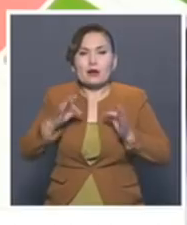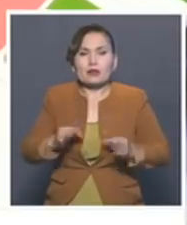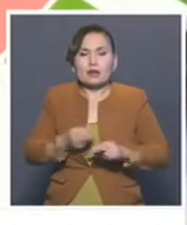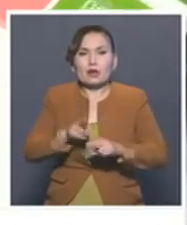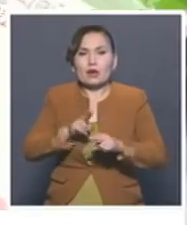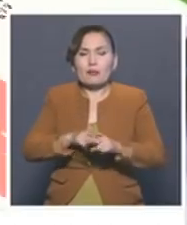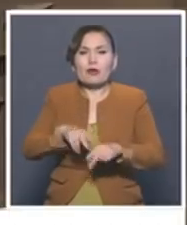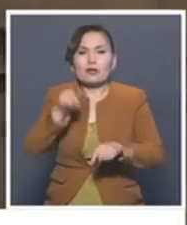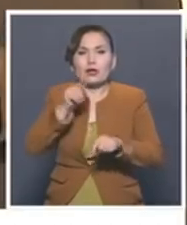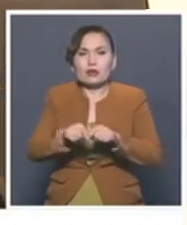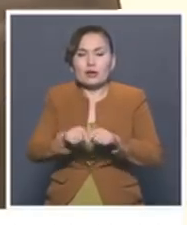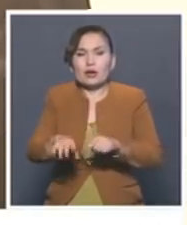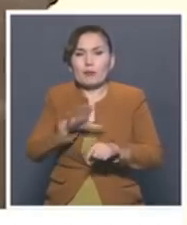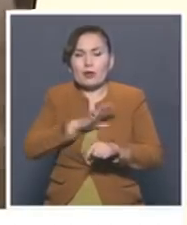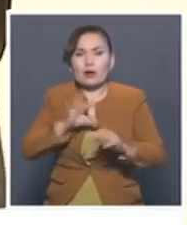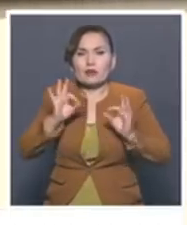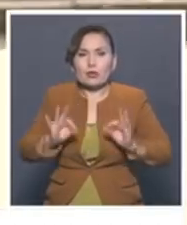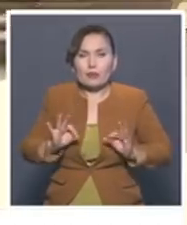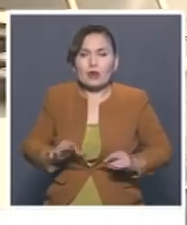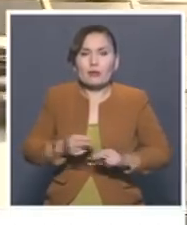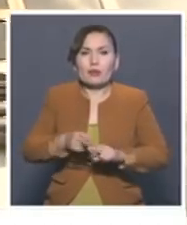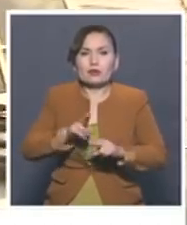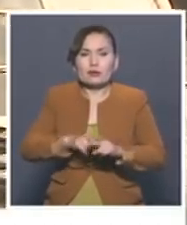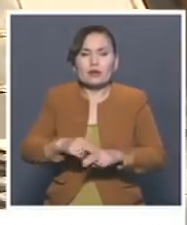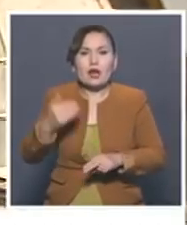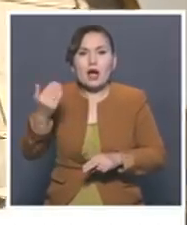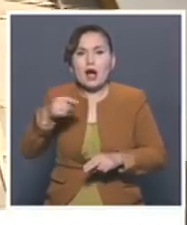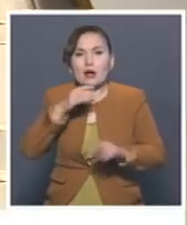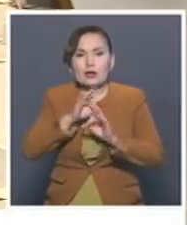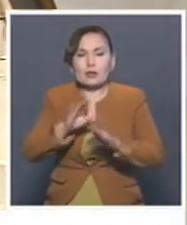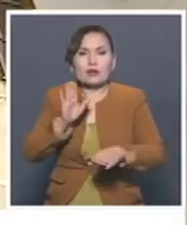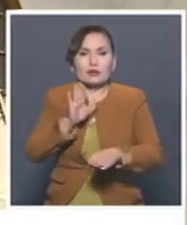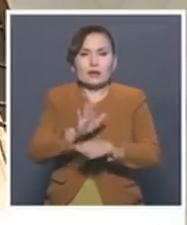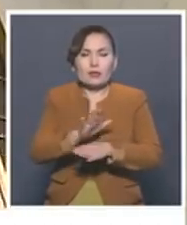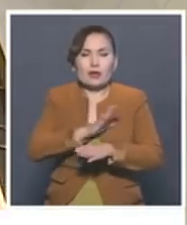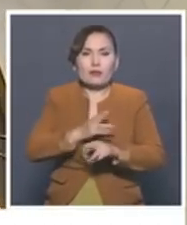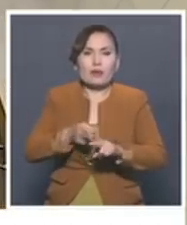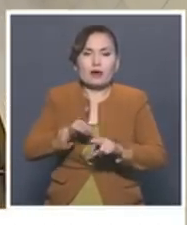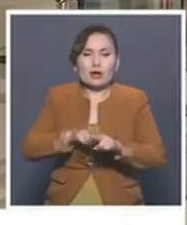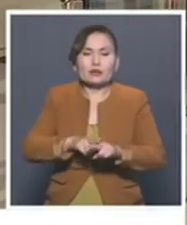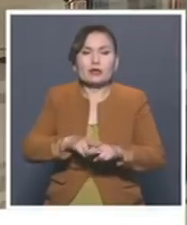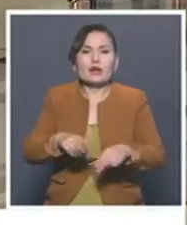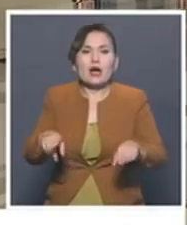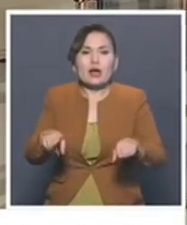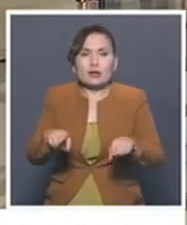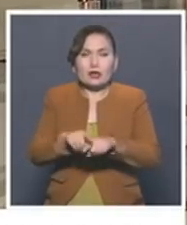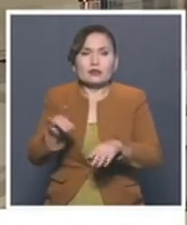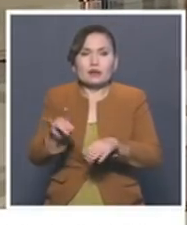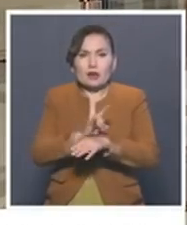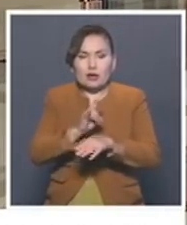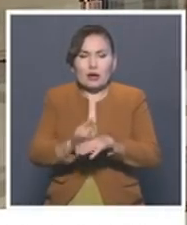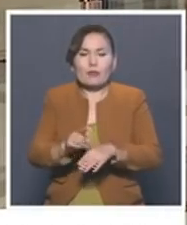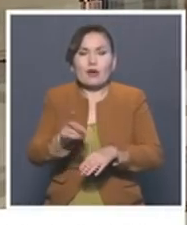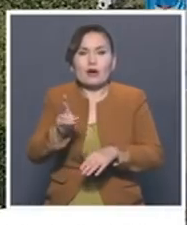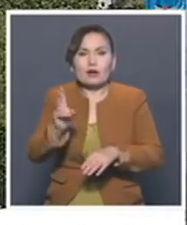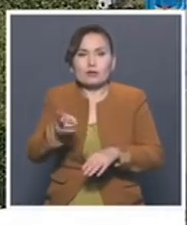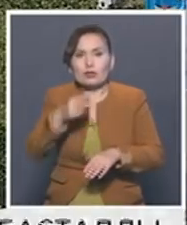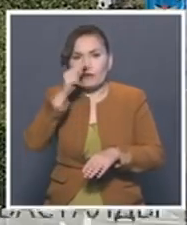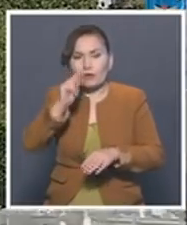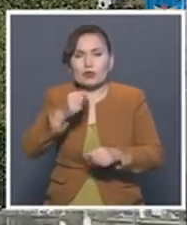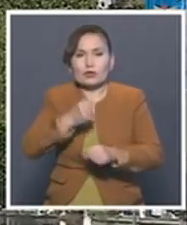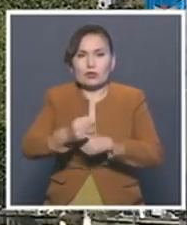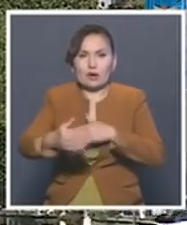жүйесіне тексеріс жүргізеді. Президент көмекшісі Әсет Исекешев тапсырма берді. Ақпарат бұрмаланғаны анық болса, жауаптылар жазасыз